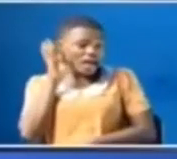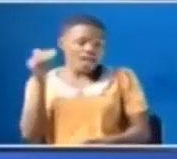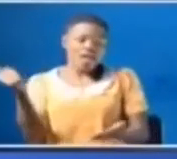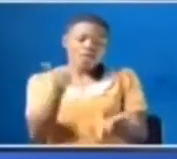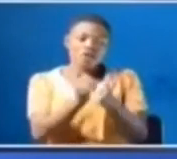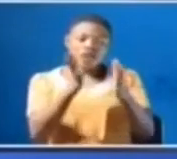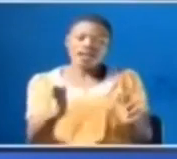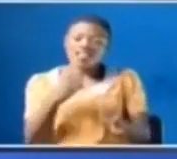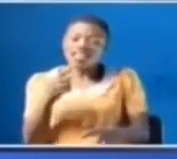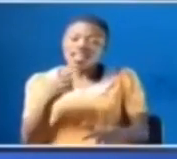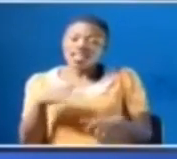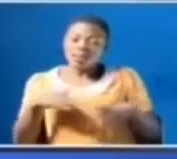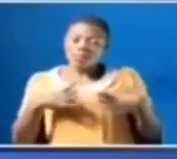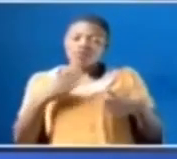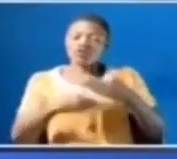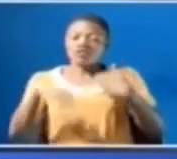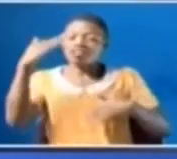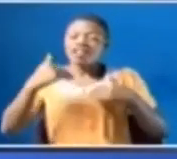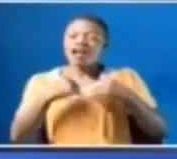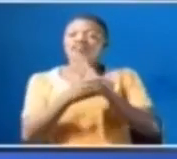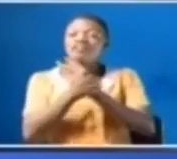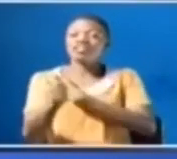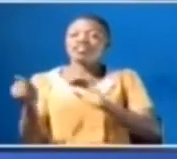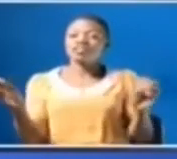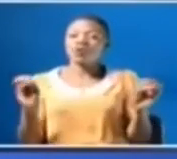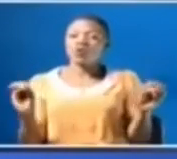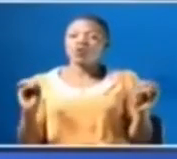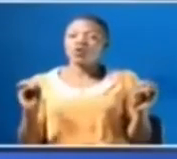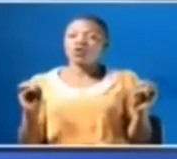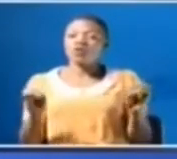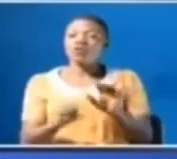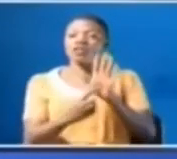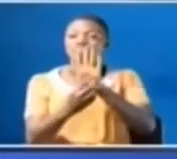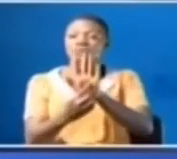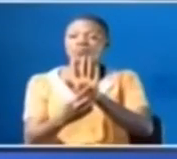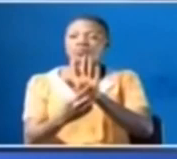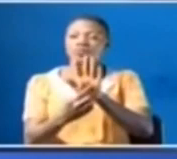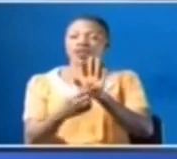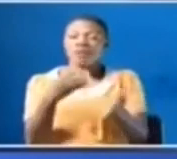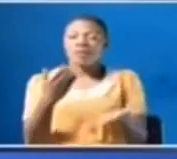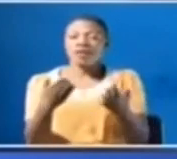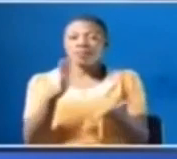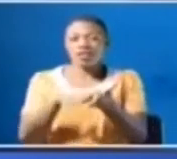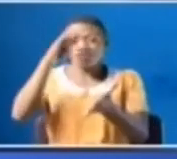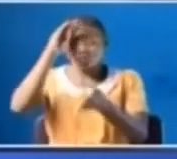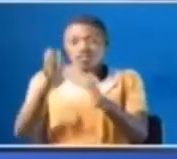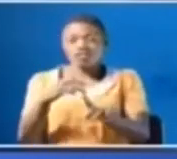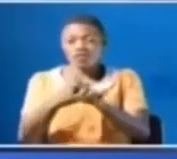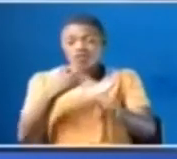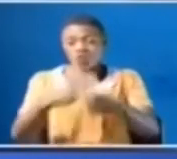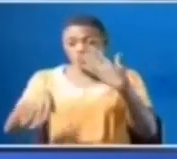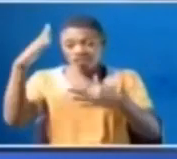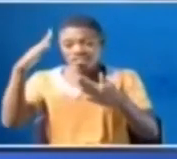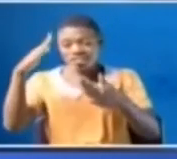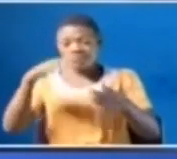wanasema hawana skills, like kama umetaja hiyo ya for example mwanafunzi ametoka maybe chuo kikuu na amefanya